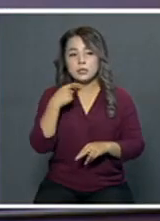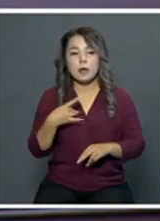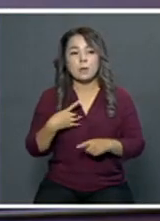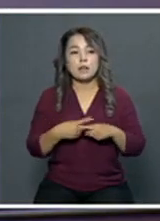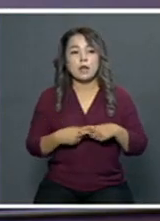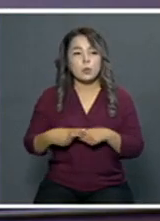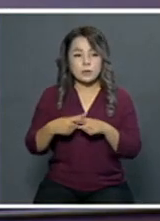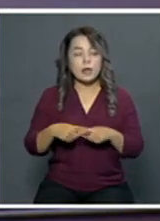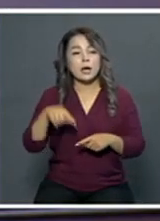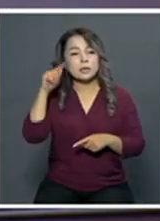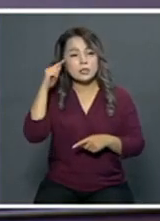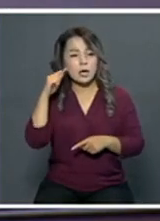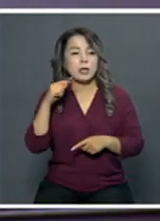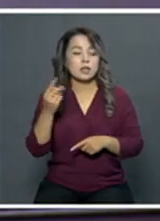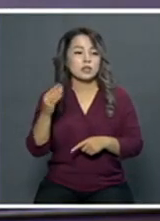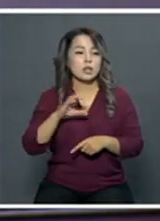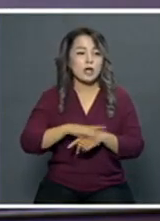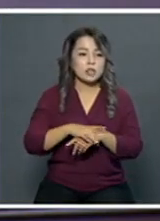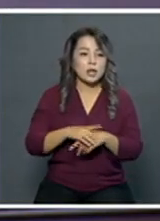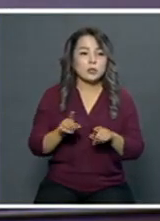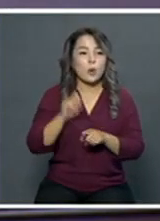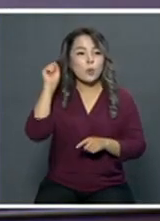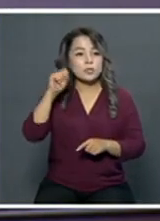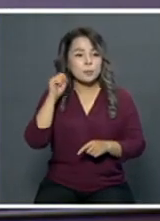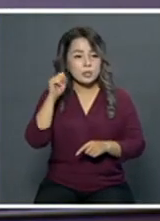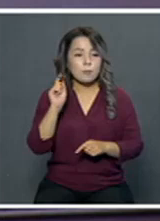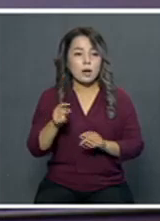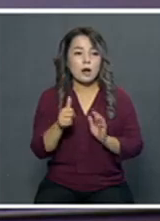Беларусь, Қырғызстан, Тәжікстан және Өзбекстанға